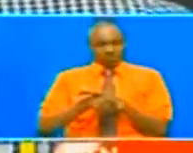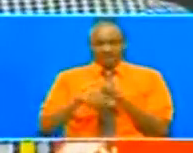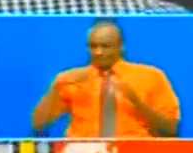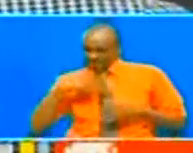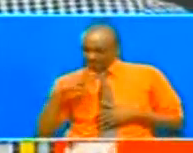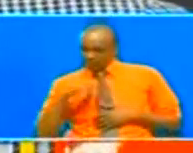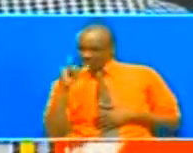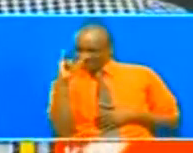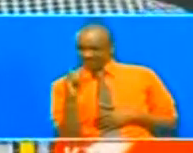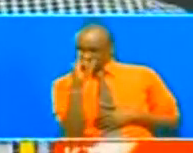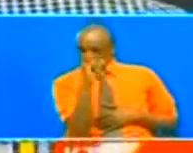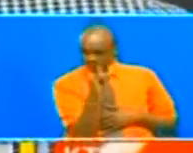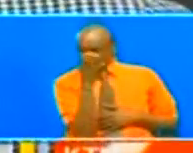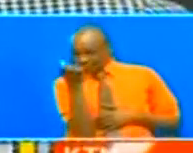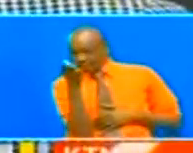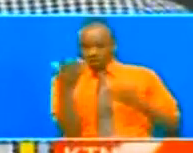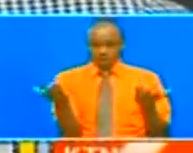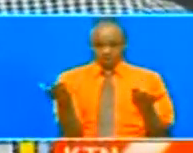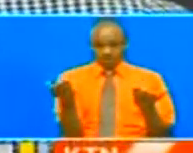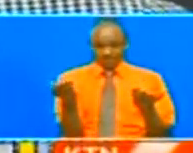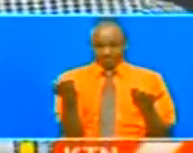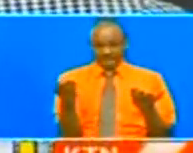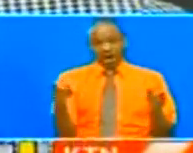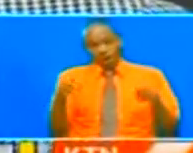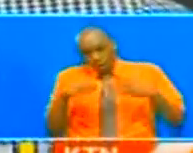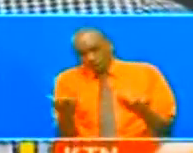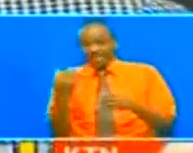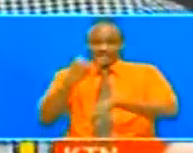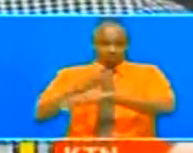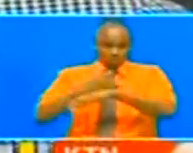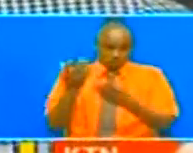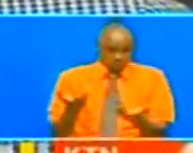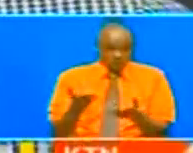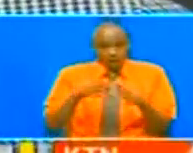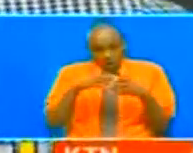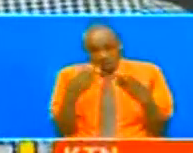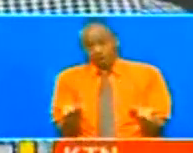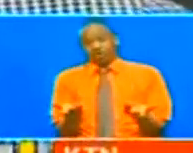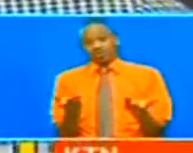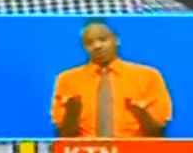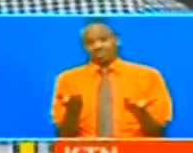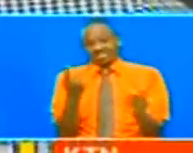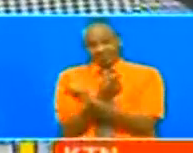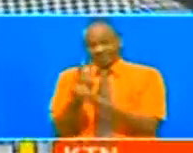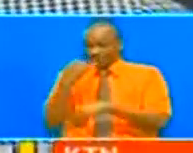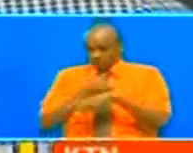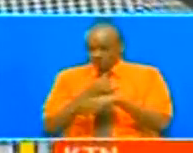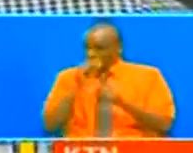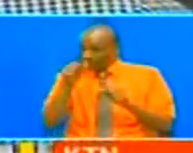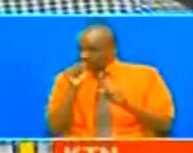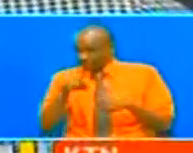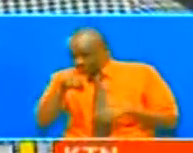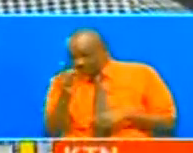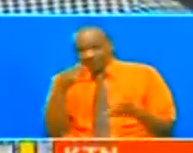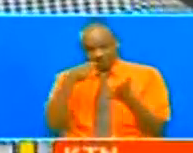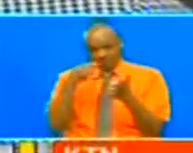persons and or person and institution and or institutions alleged to